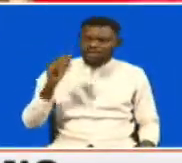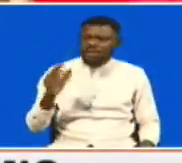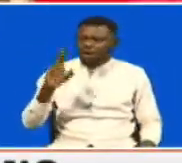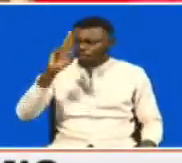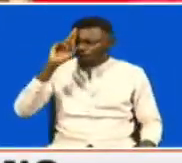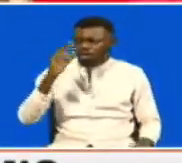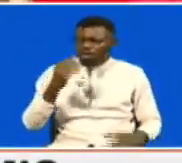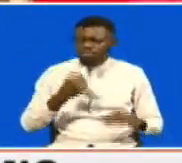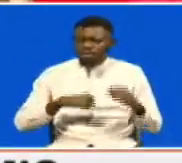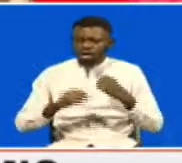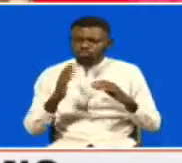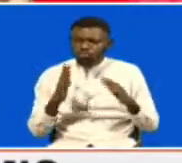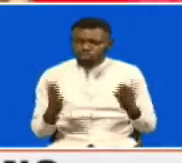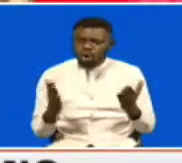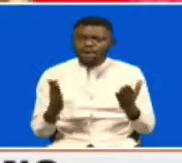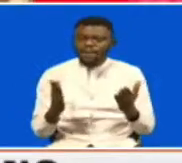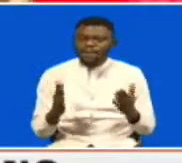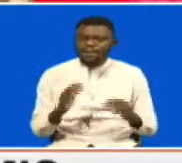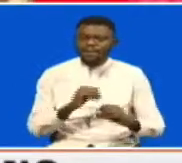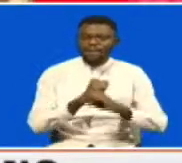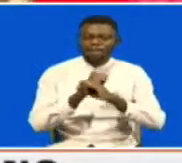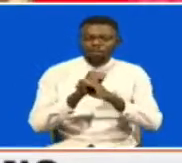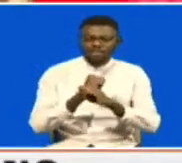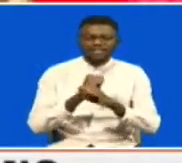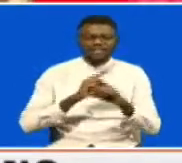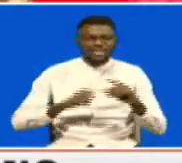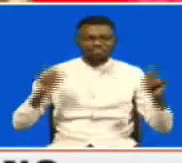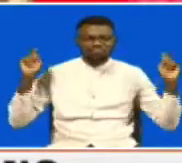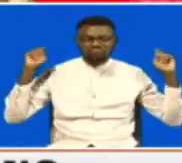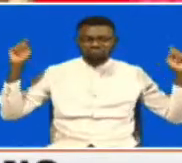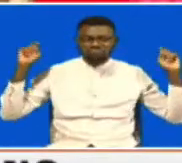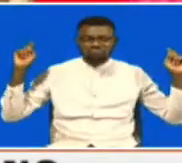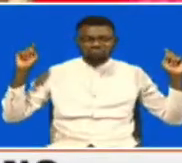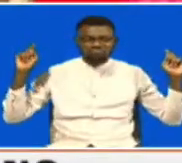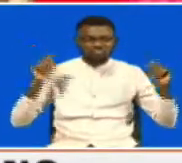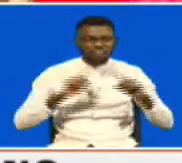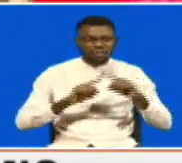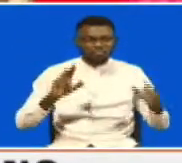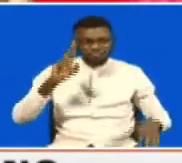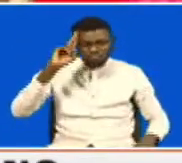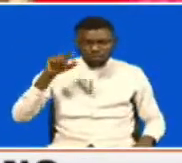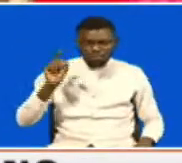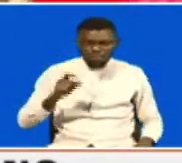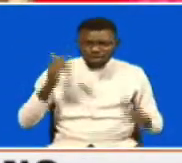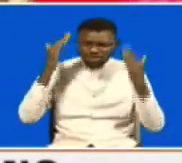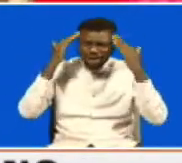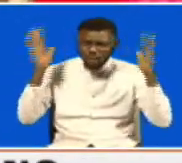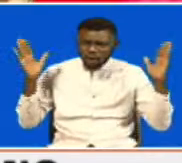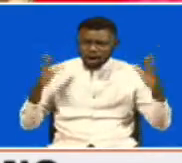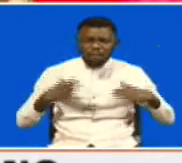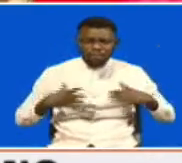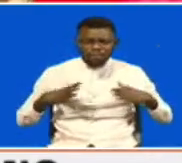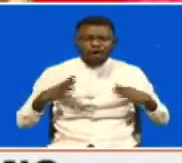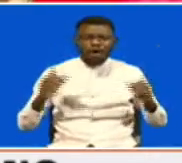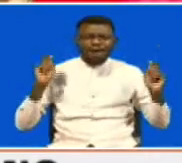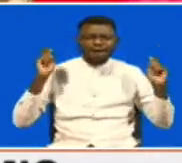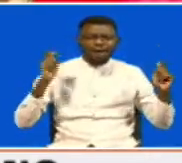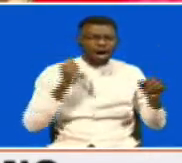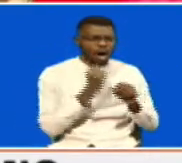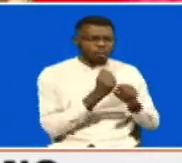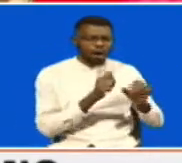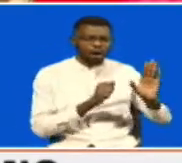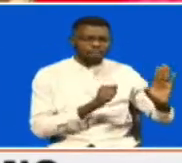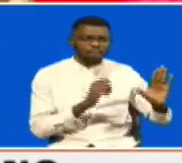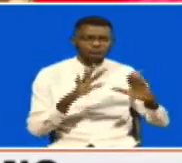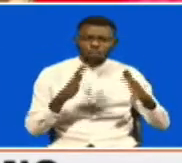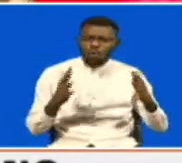kulinda wananchi wakifanya hayo. Bradi tu polisi wajue ya kwamba wananchi watafanya maandamano, kazi yao ni